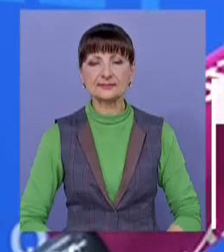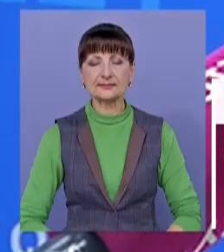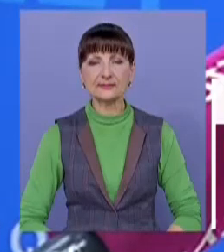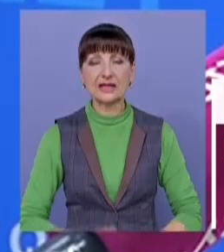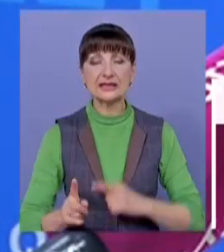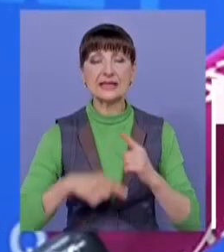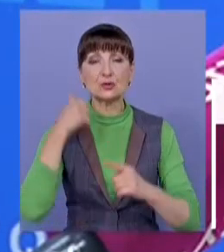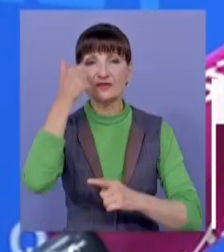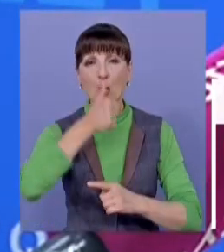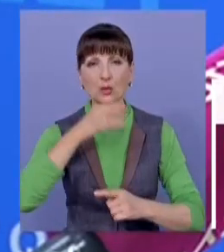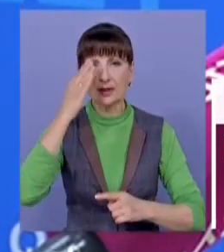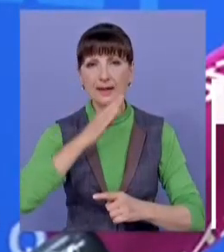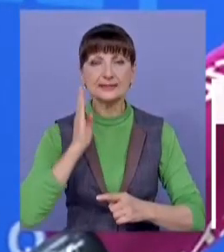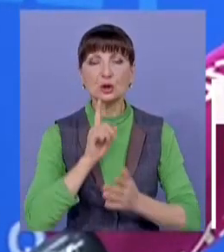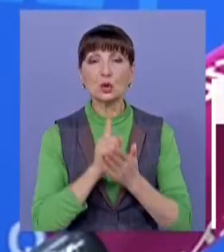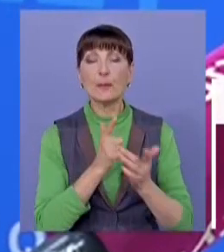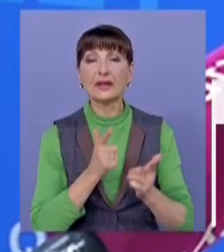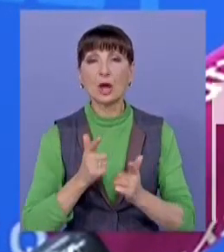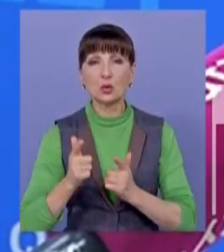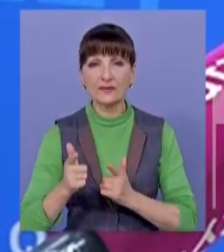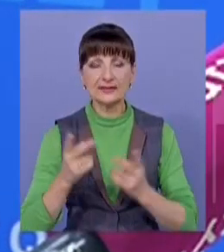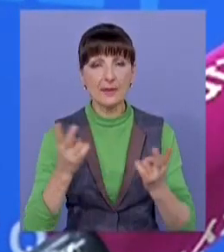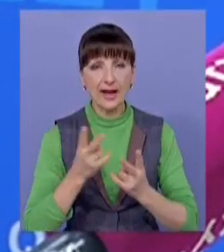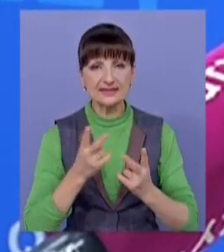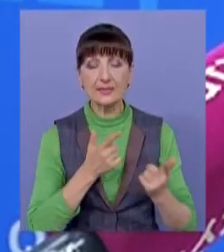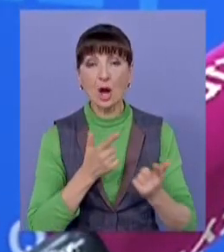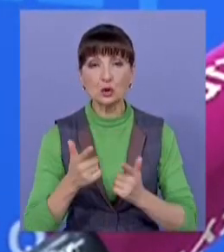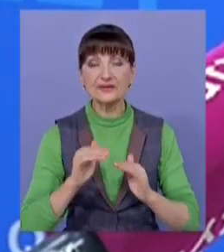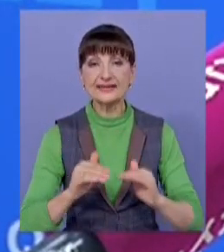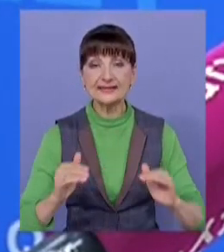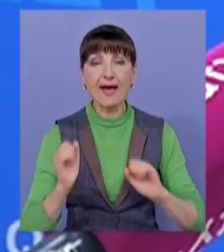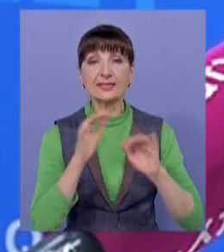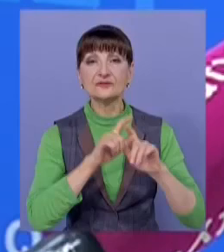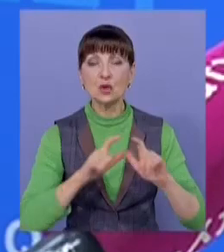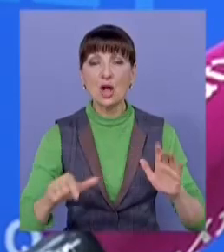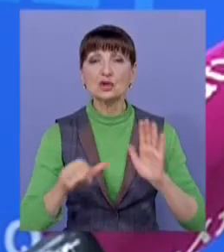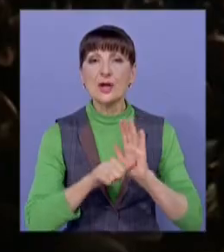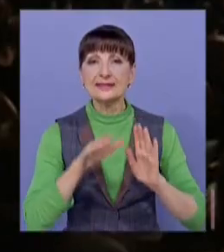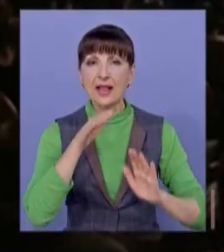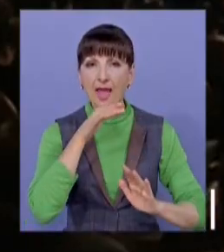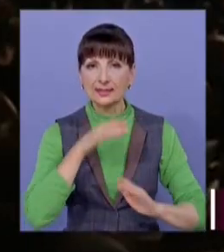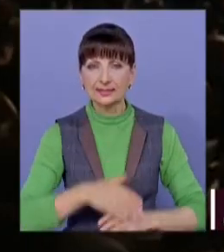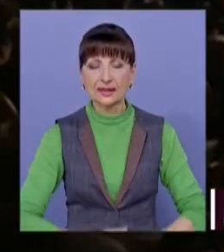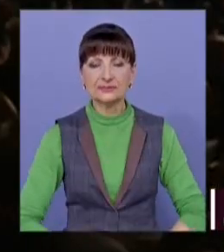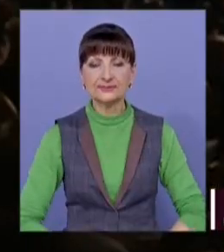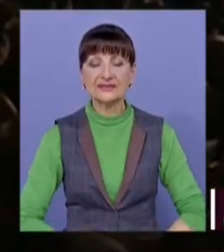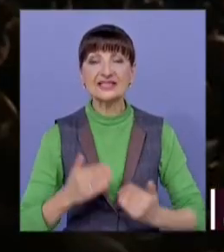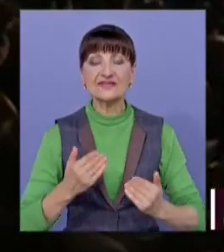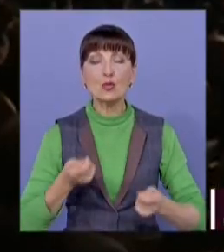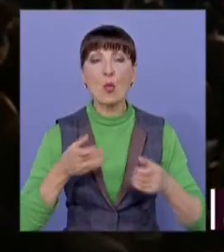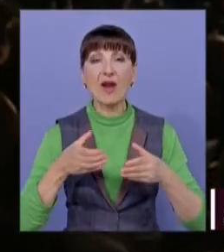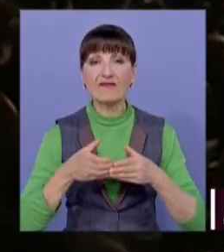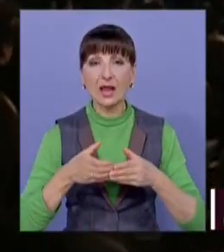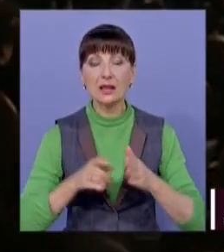Со следующего года родители должны подготовиться. Необходимо готовить детей отдать в школу с 6 лет. Сегодня же в